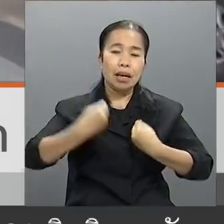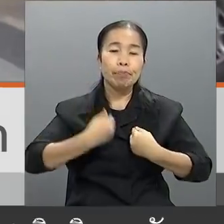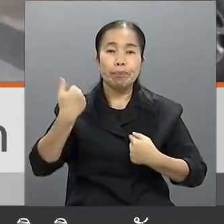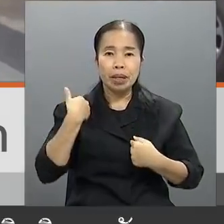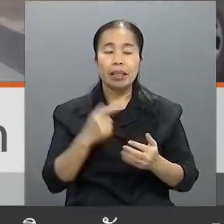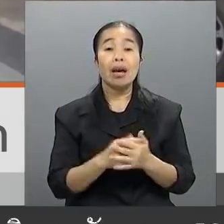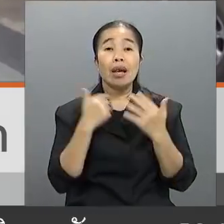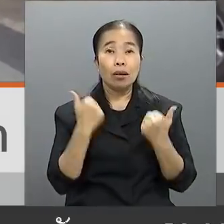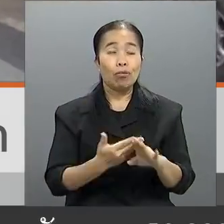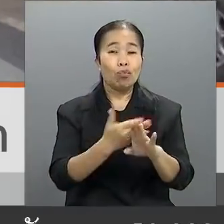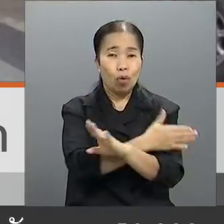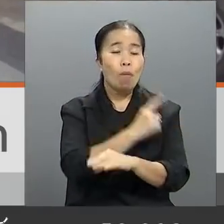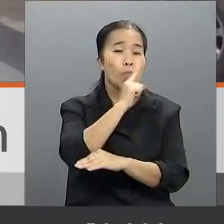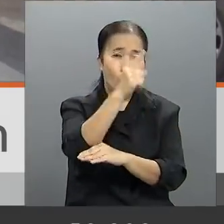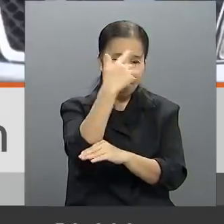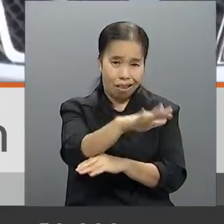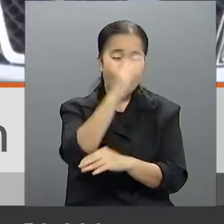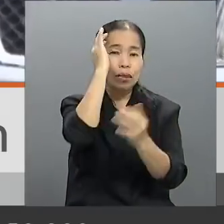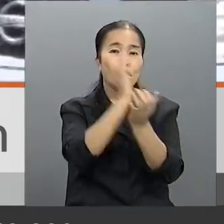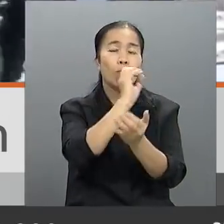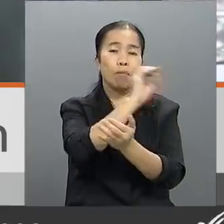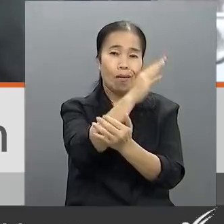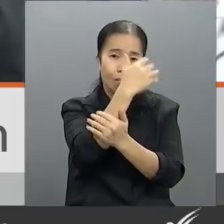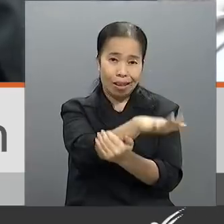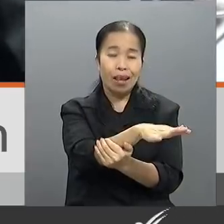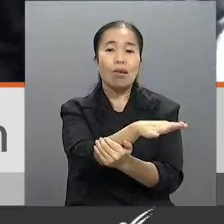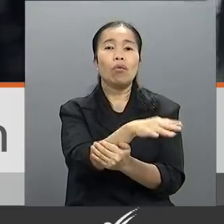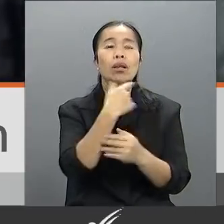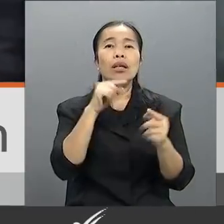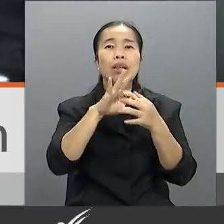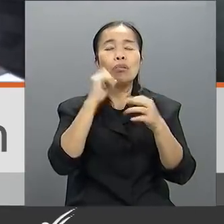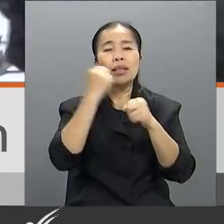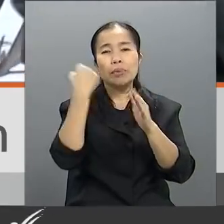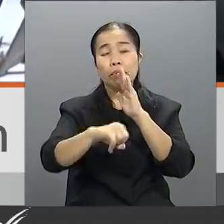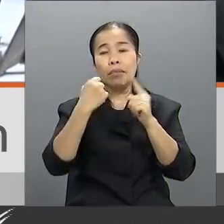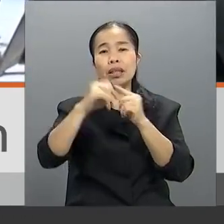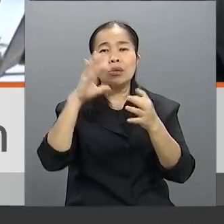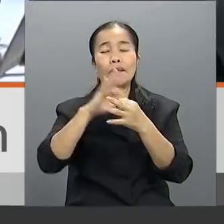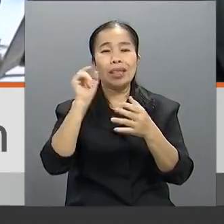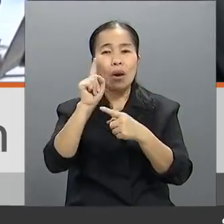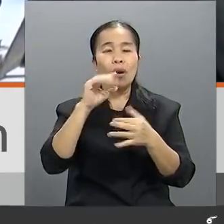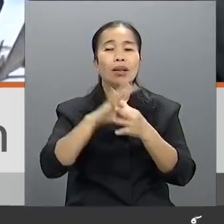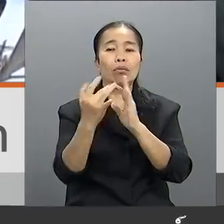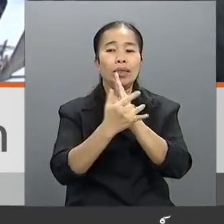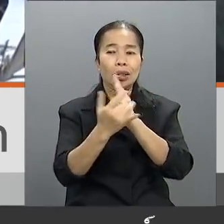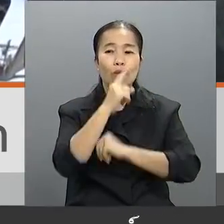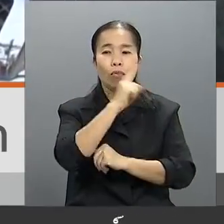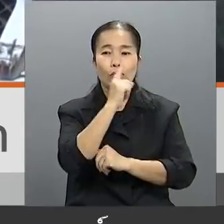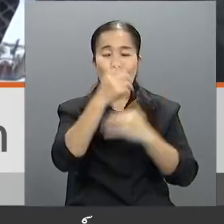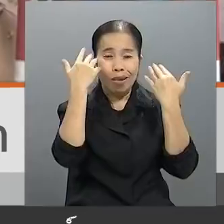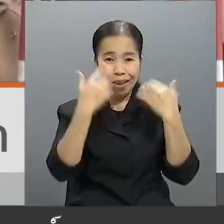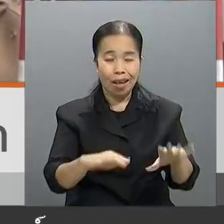ได้แจ้งความกับพนักงานสอบสวนกองบังคับการปราบปรามการกระทำความผิดเกี่ยวกับอาชญากรรมทางเทคโนโลยีหรือปธ.